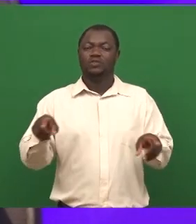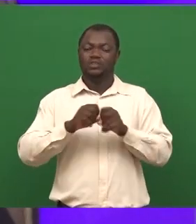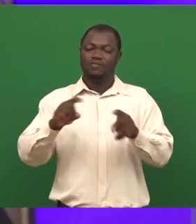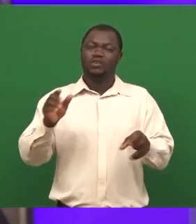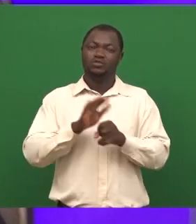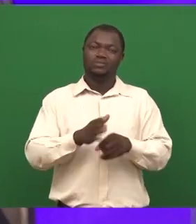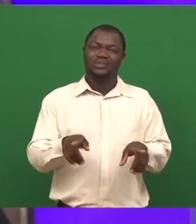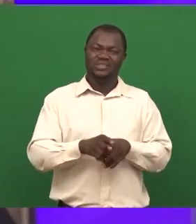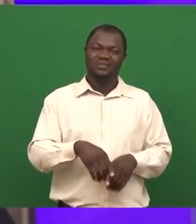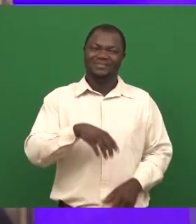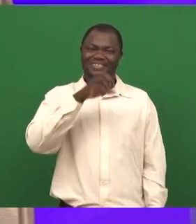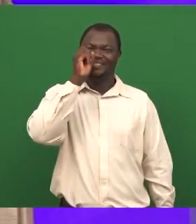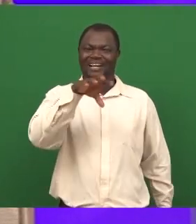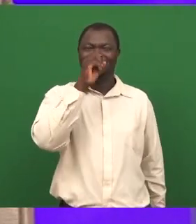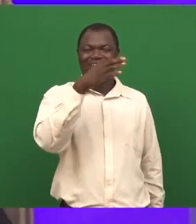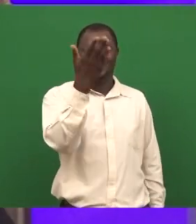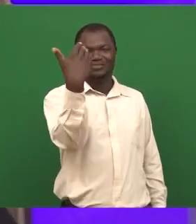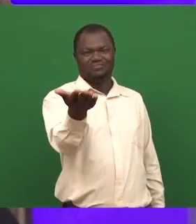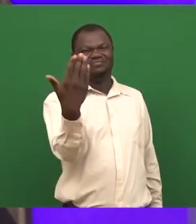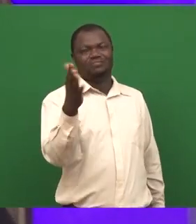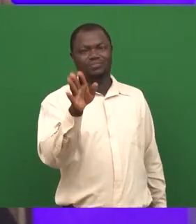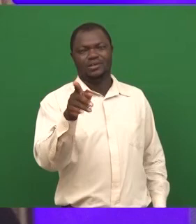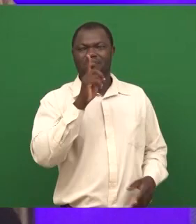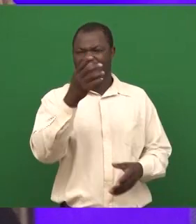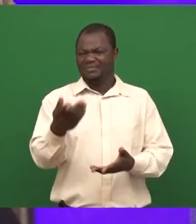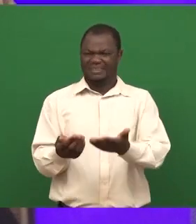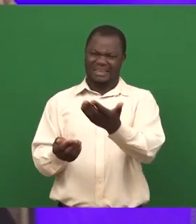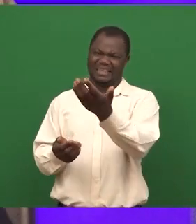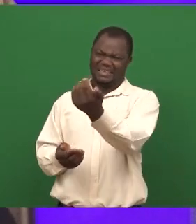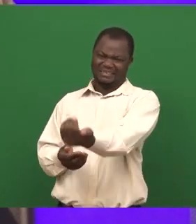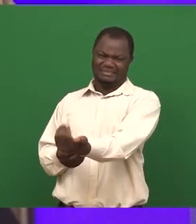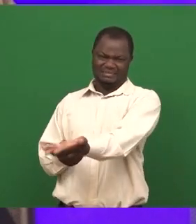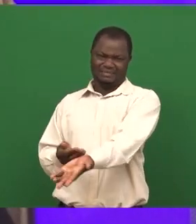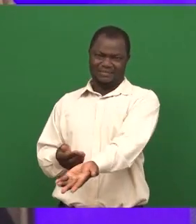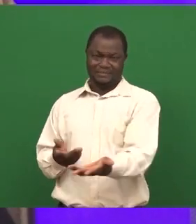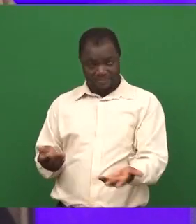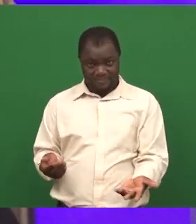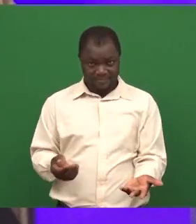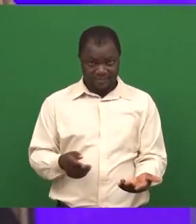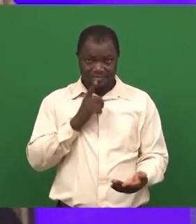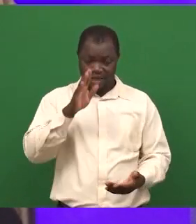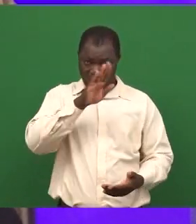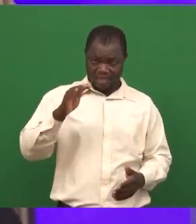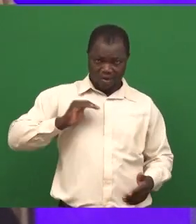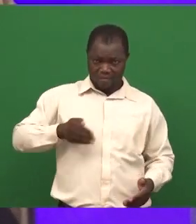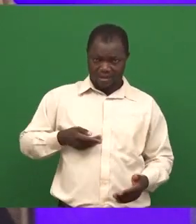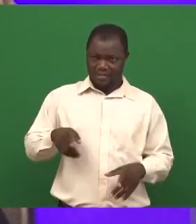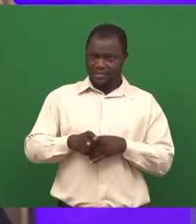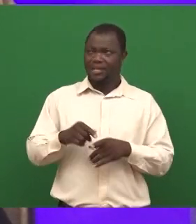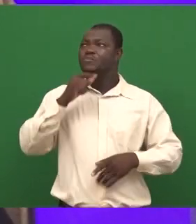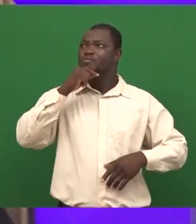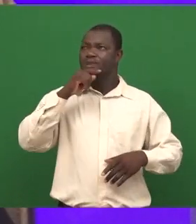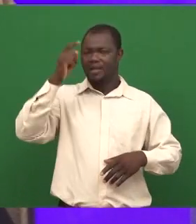inyau yekutsvinyirana, kushorana, kutarisirana pasi. Kune madzimai anotarisirwa pasi